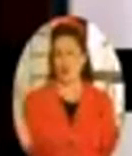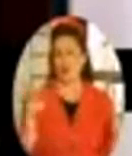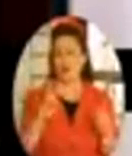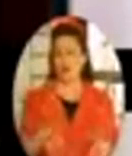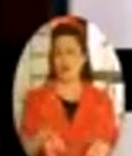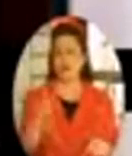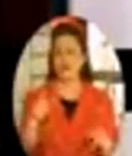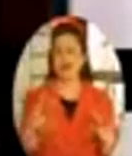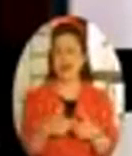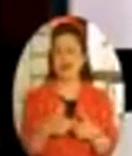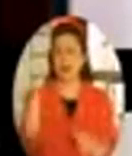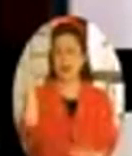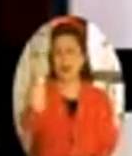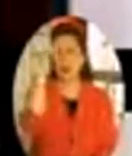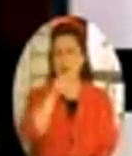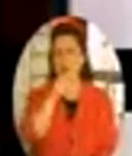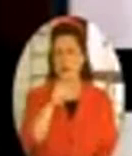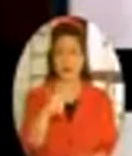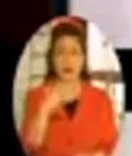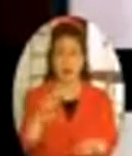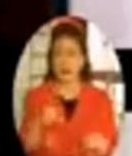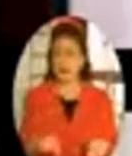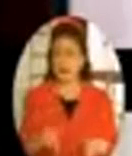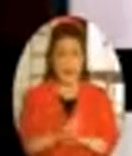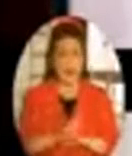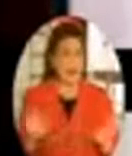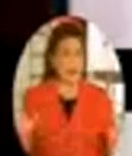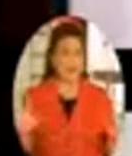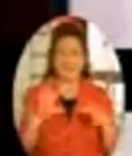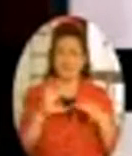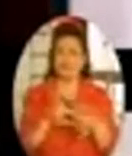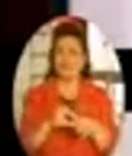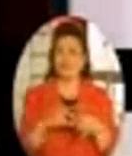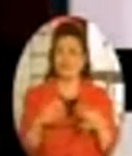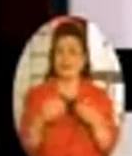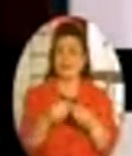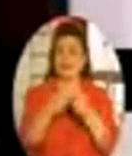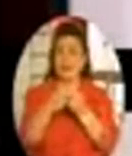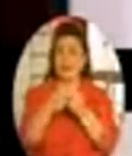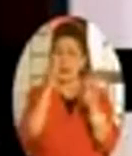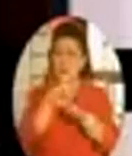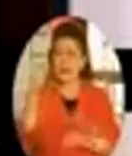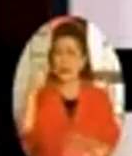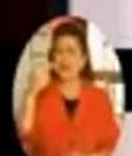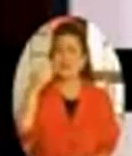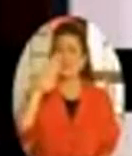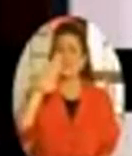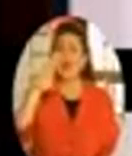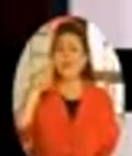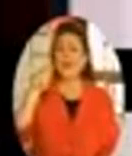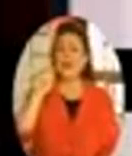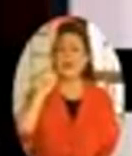בקרב בני העדה הדרוזית. אין לישראל שום חיבור עם ג'בהת א-נוסרה, שום סיוע לג'בהת